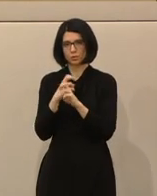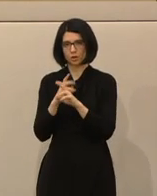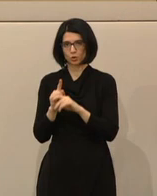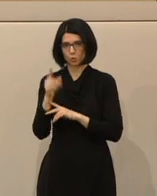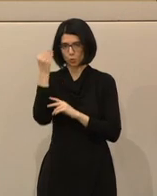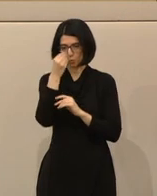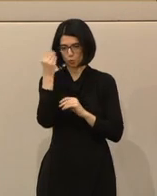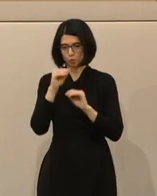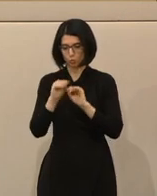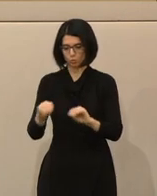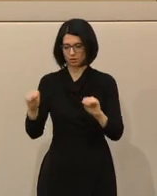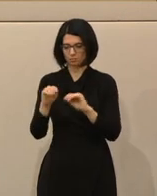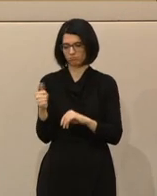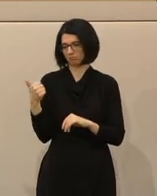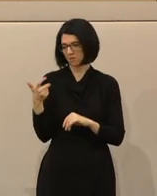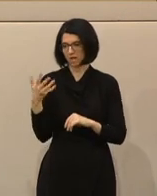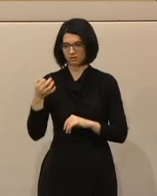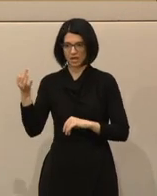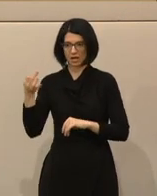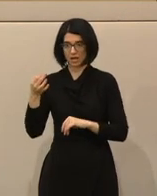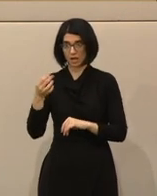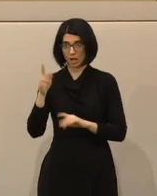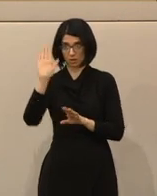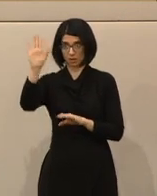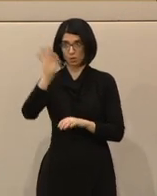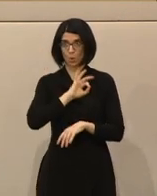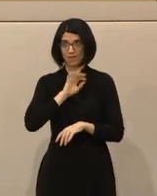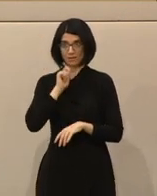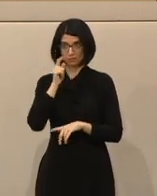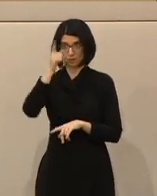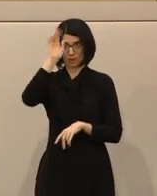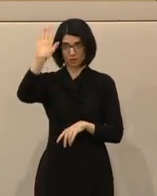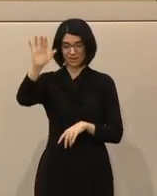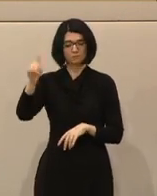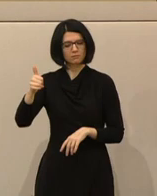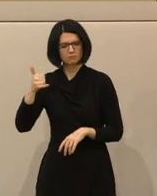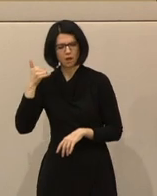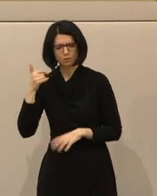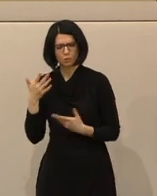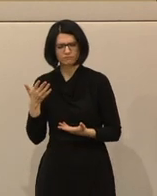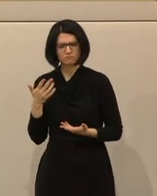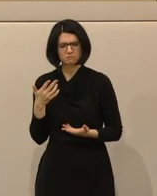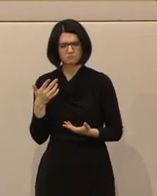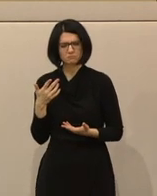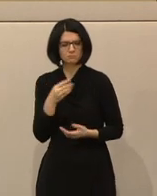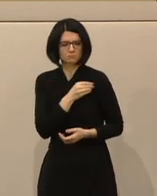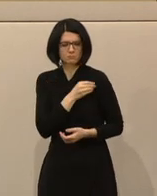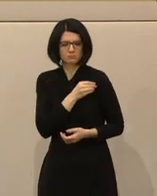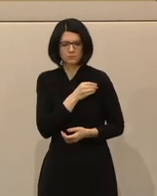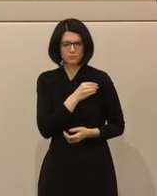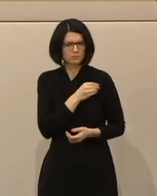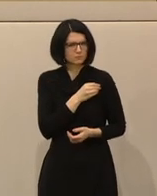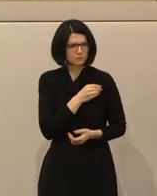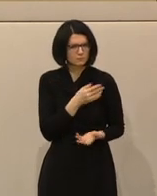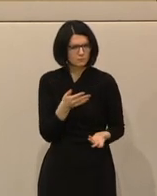Vor ein paar Tagen ist sie von einer deutschen Kollegin angerufen worden, die zu ihr gesagt hat, sag